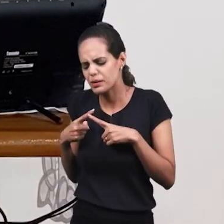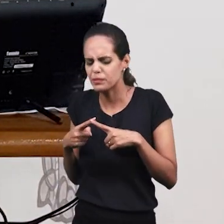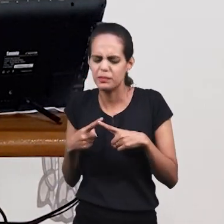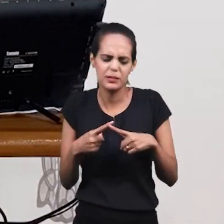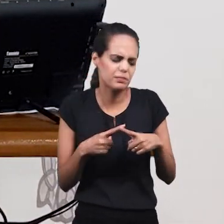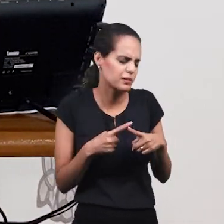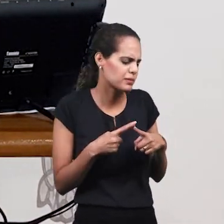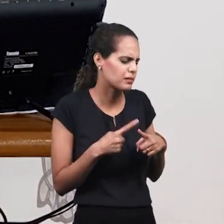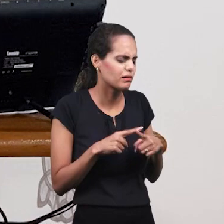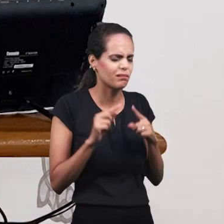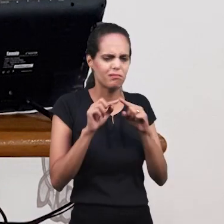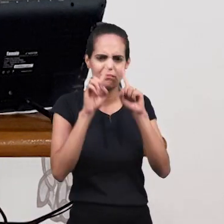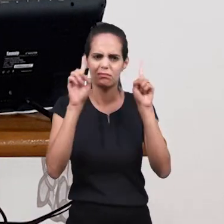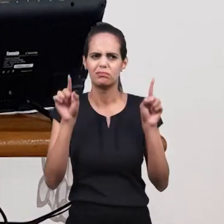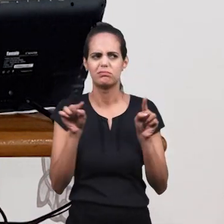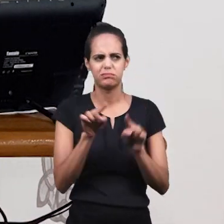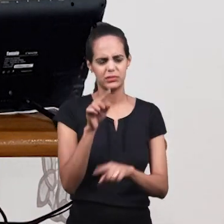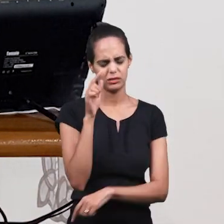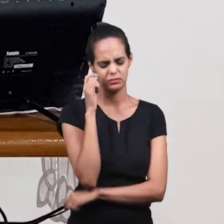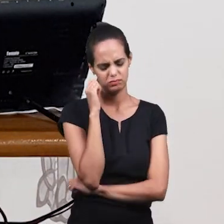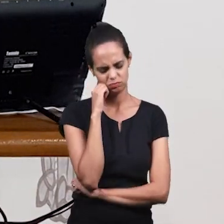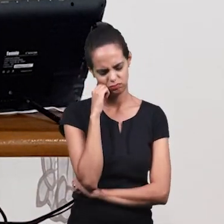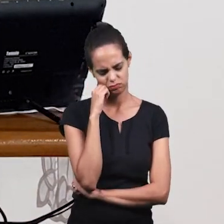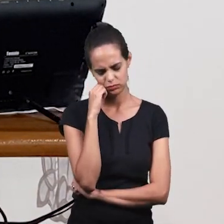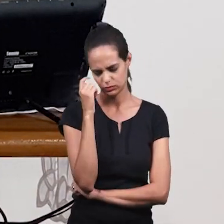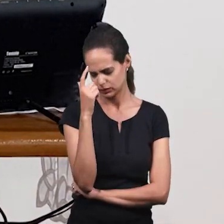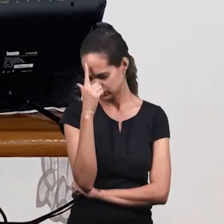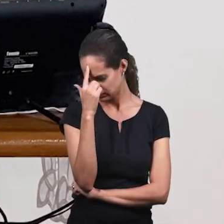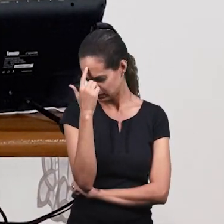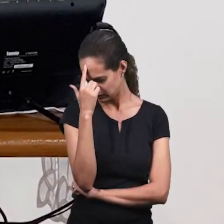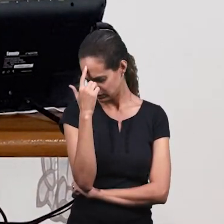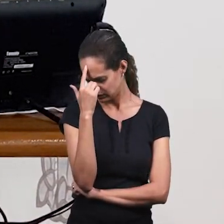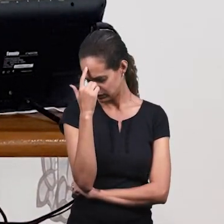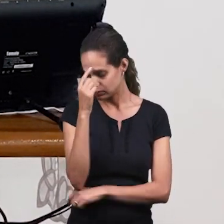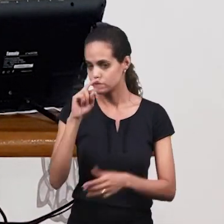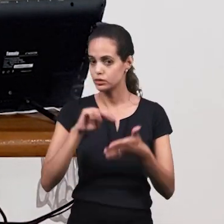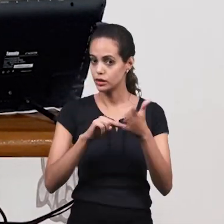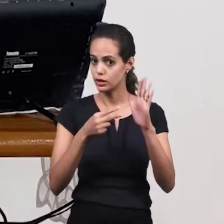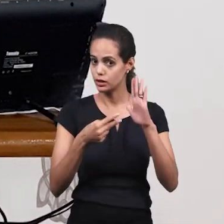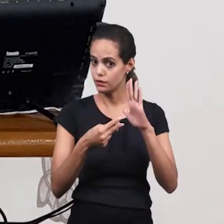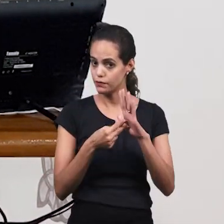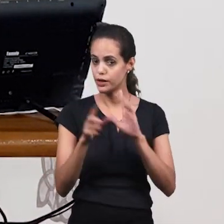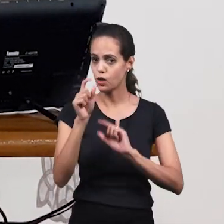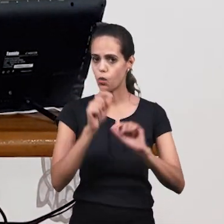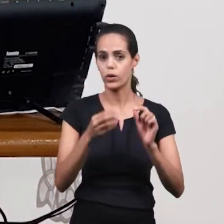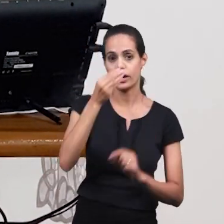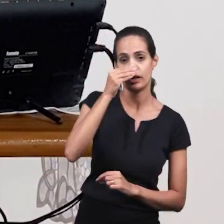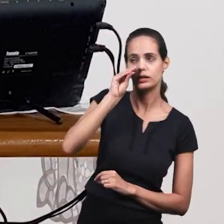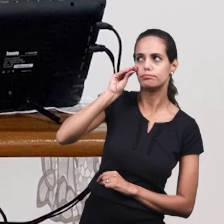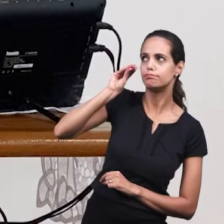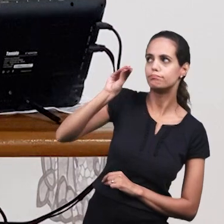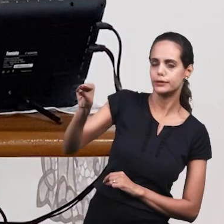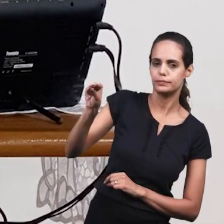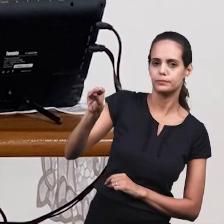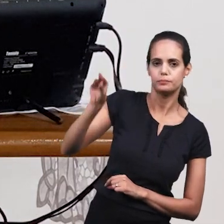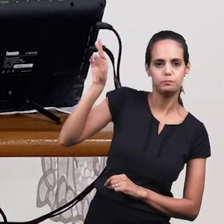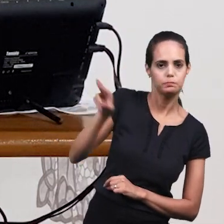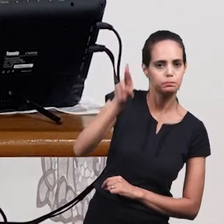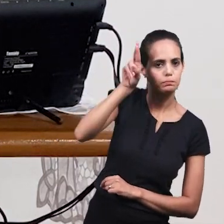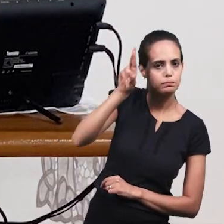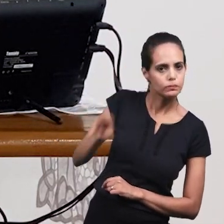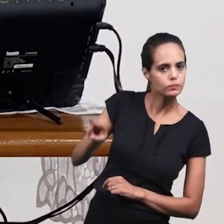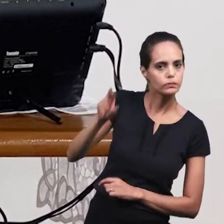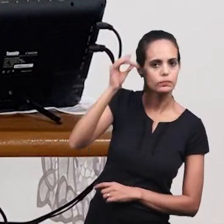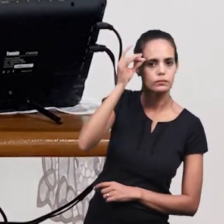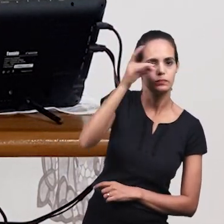l'opposition à l'opération du Saint-Esprit et au gouvernement de Dieu dans nos vies. Le Seigneur,